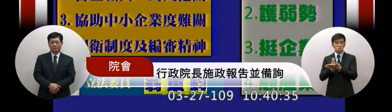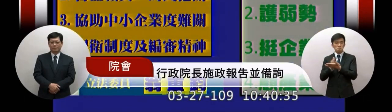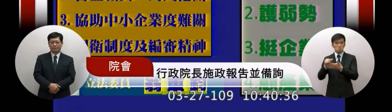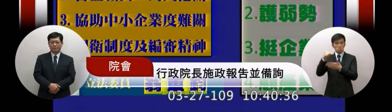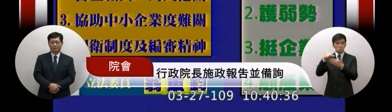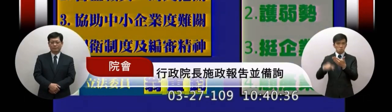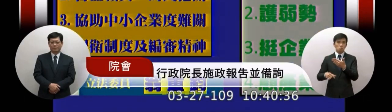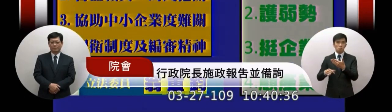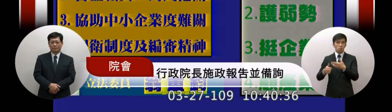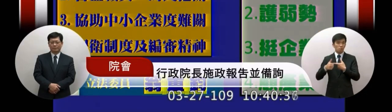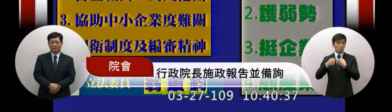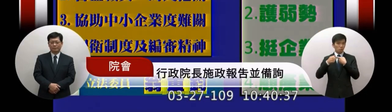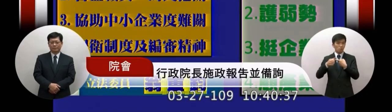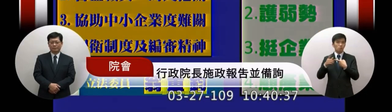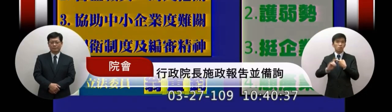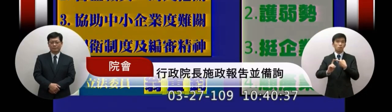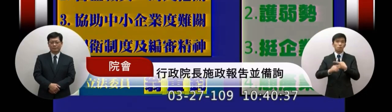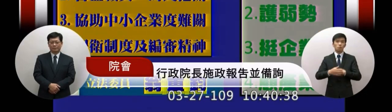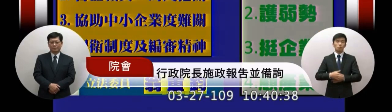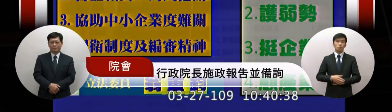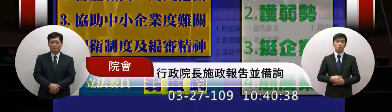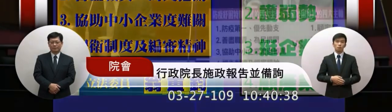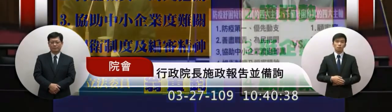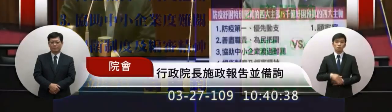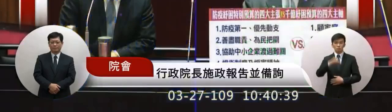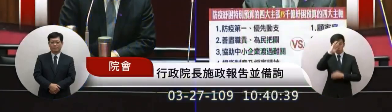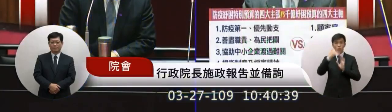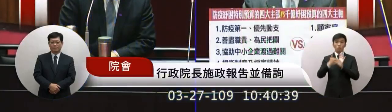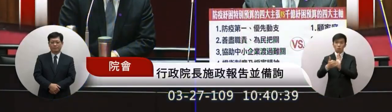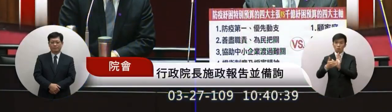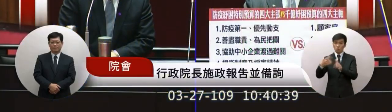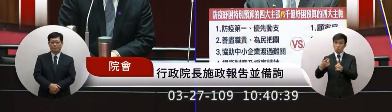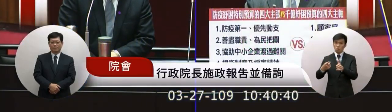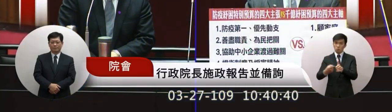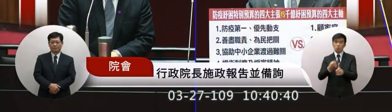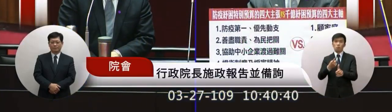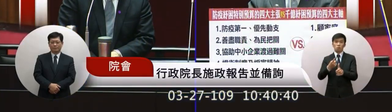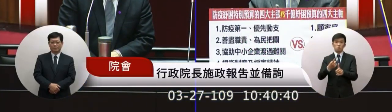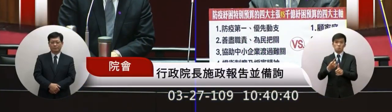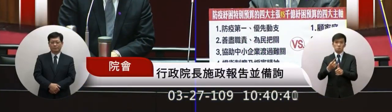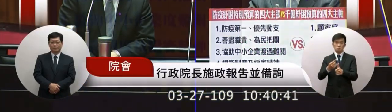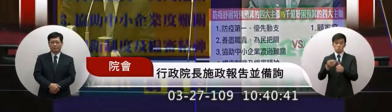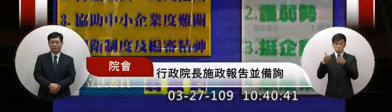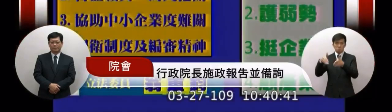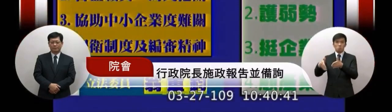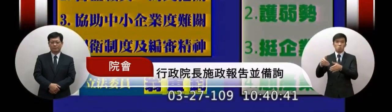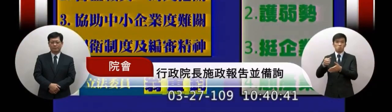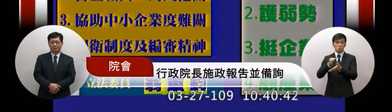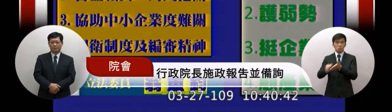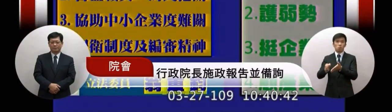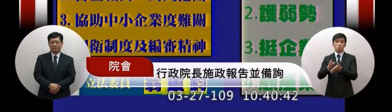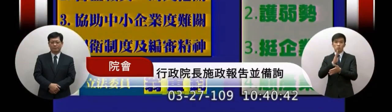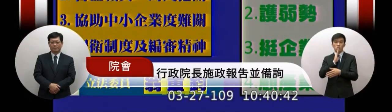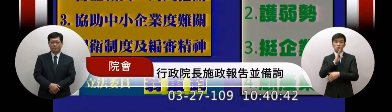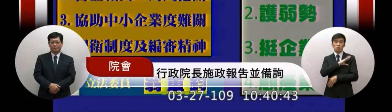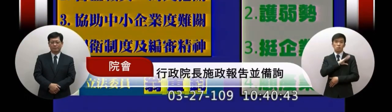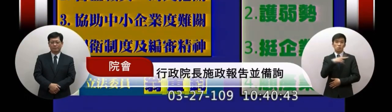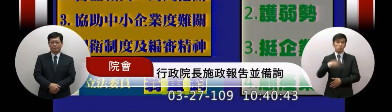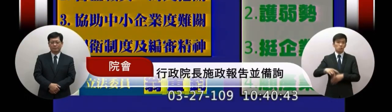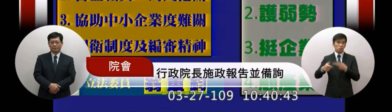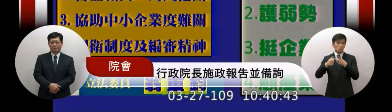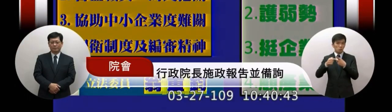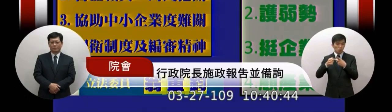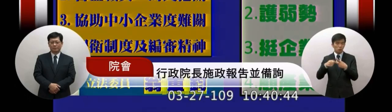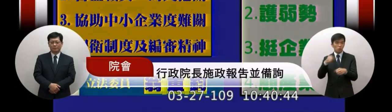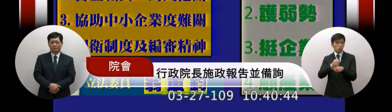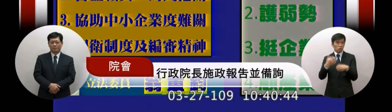则。第一个原则，我常在讲，防疫第一，要优先动之；第二是善尽职